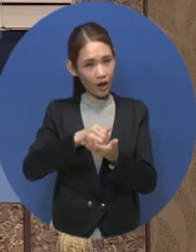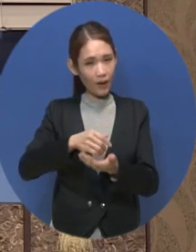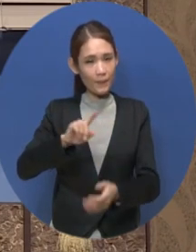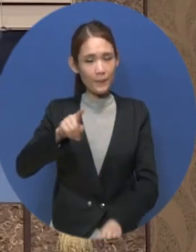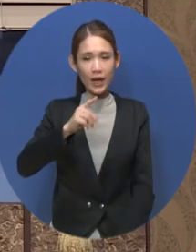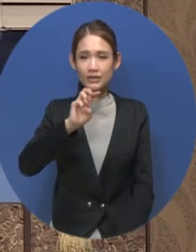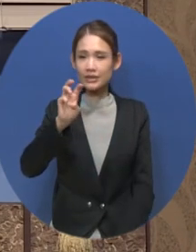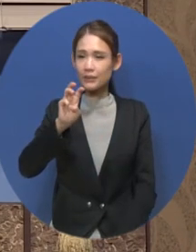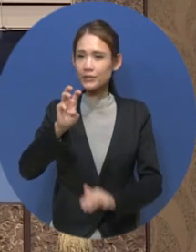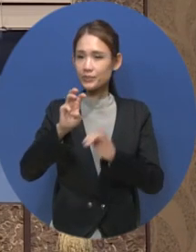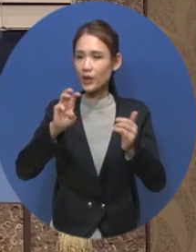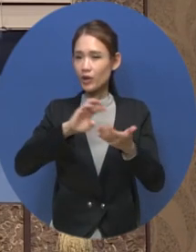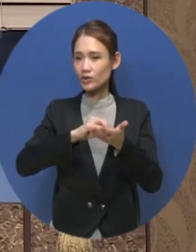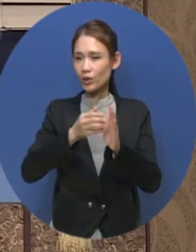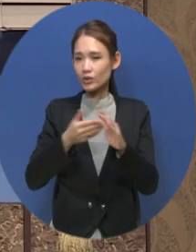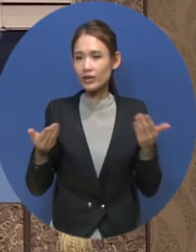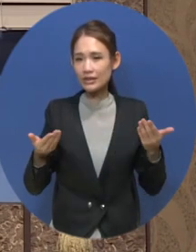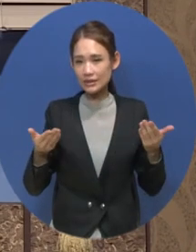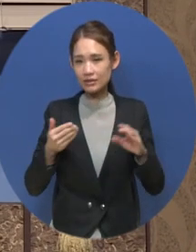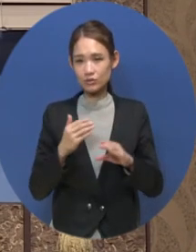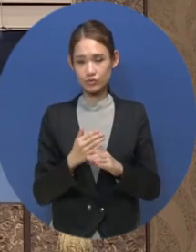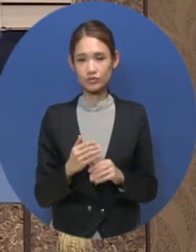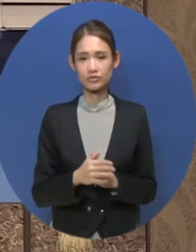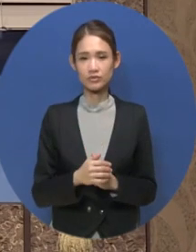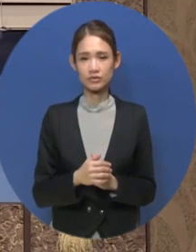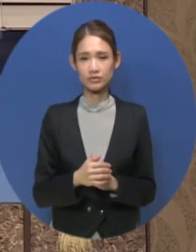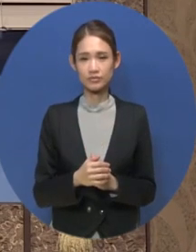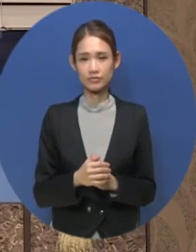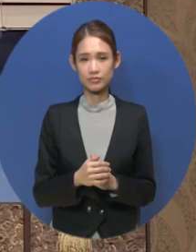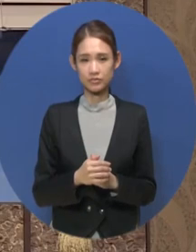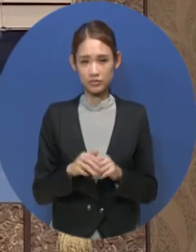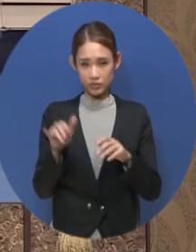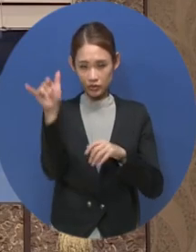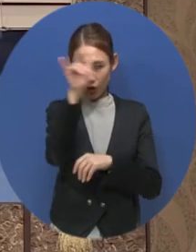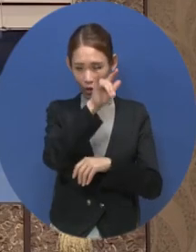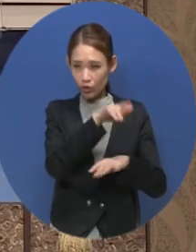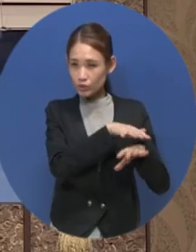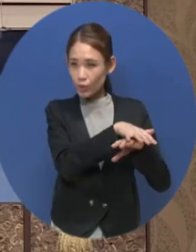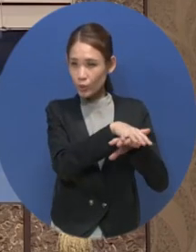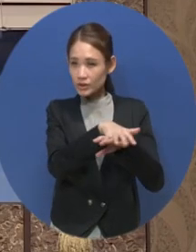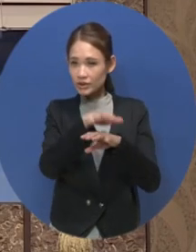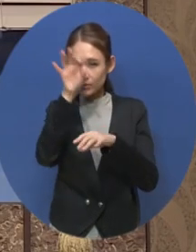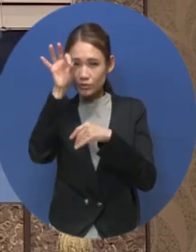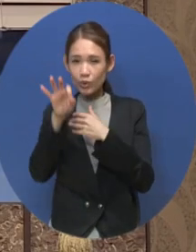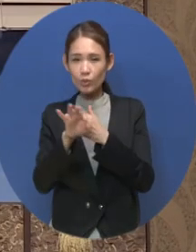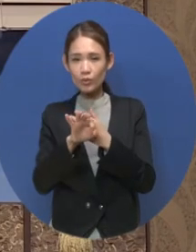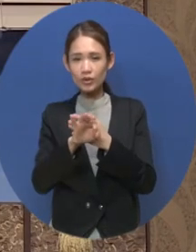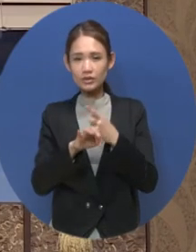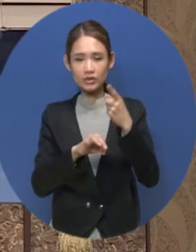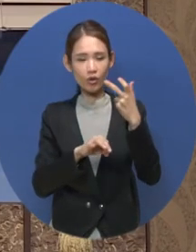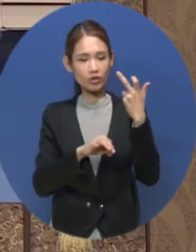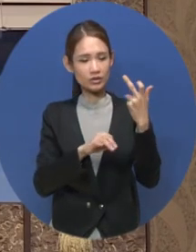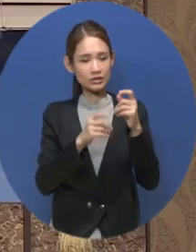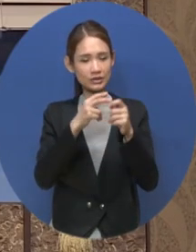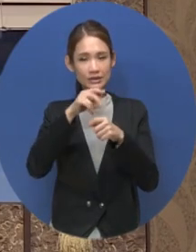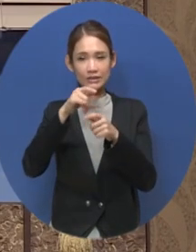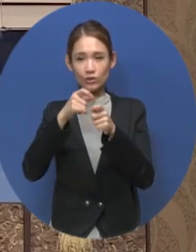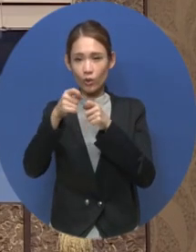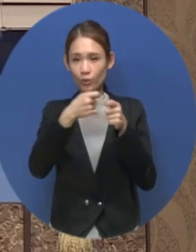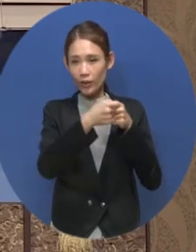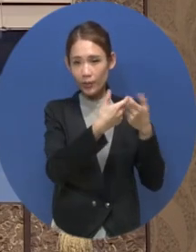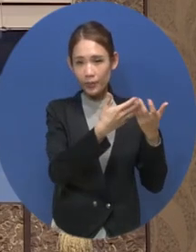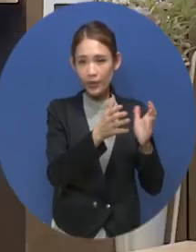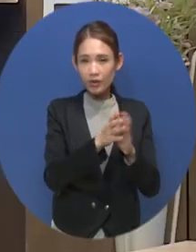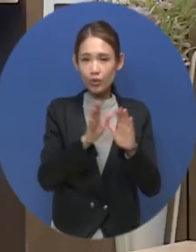130여 명 정도가 근무를 하고 있고요. 네. 전국 조직으로 하면 17개 시도에 장애인 체육회가 있고요. 현재 예,